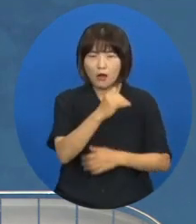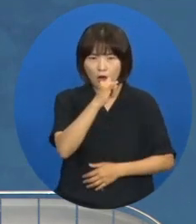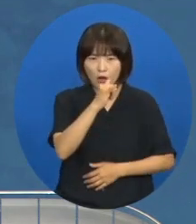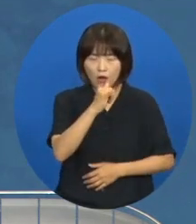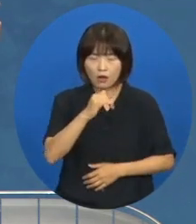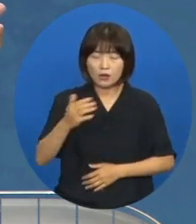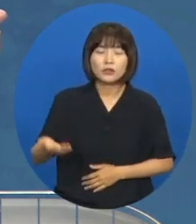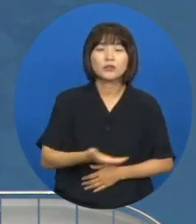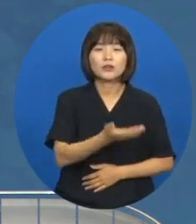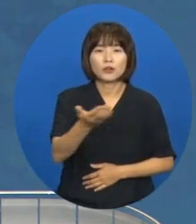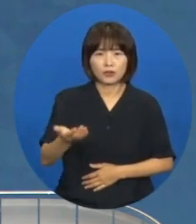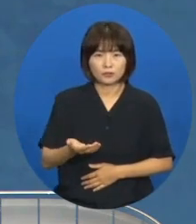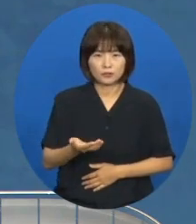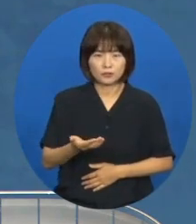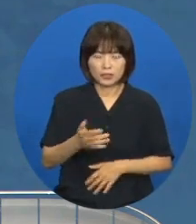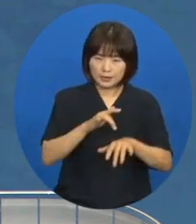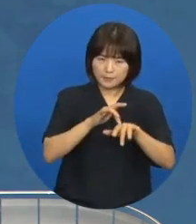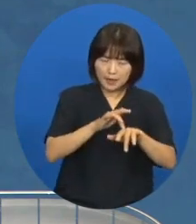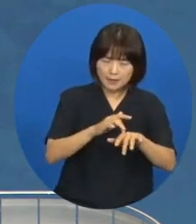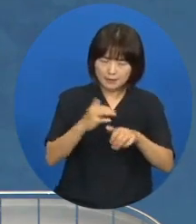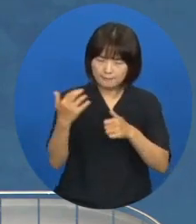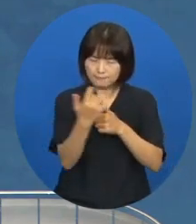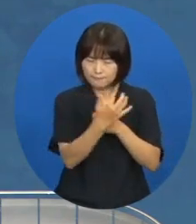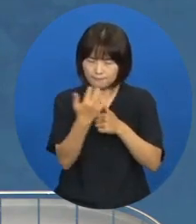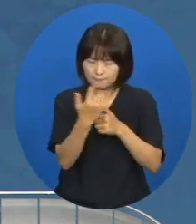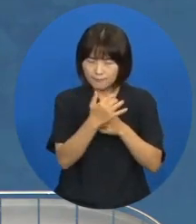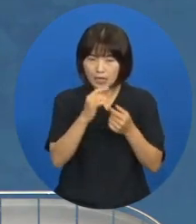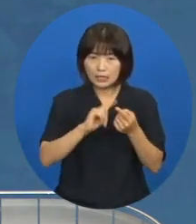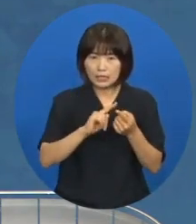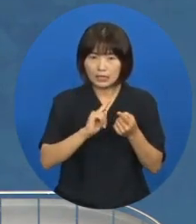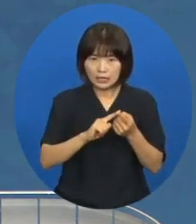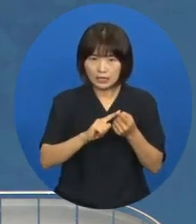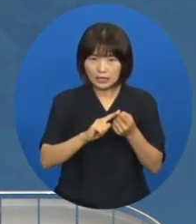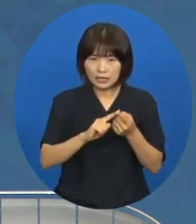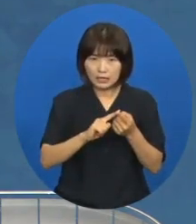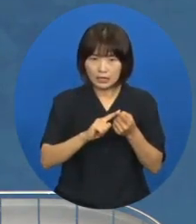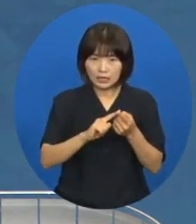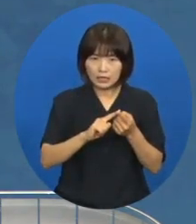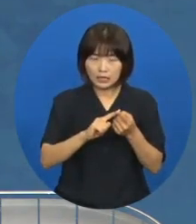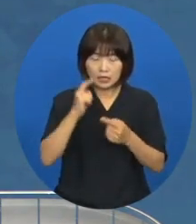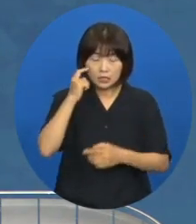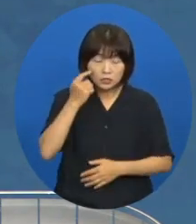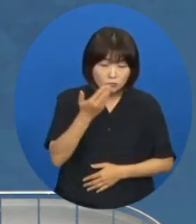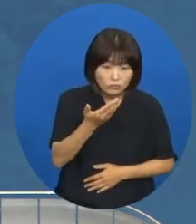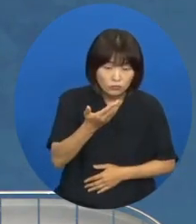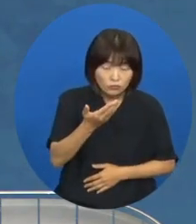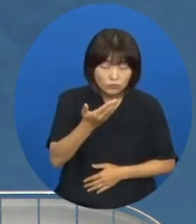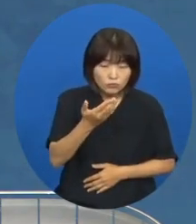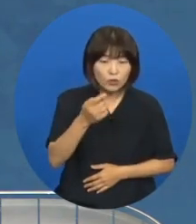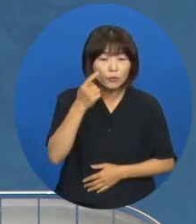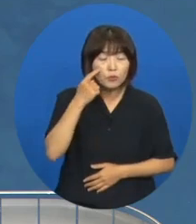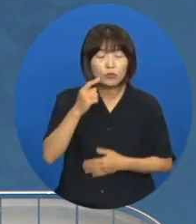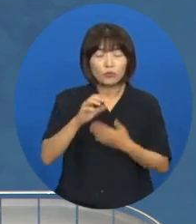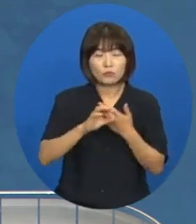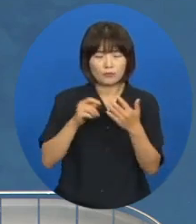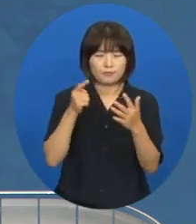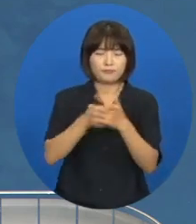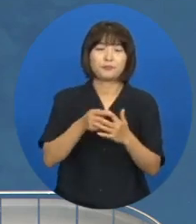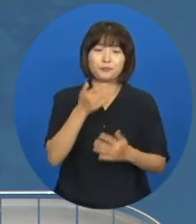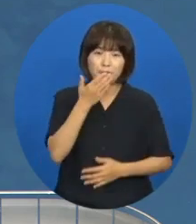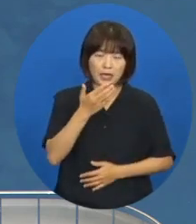정도쯤 마귀에게 그렇게 미혹을 당하고 있는지 질문 한번 해보면 알아요. 여러분,